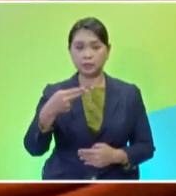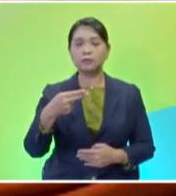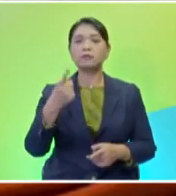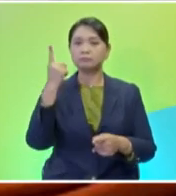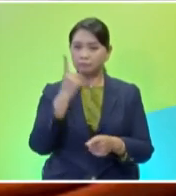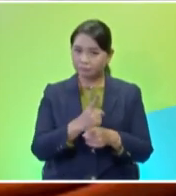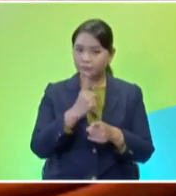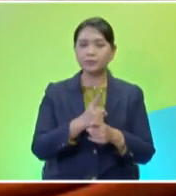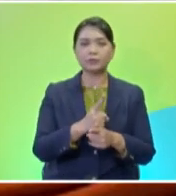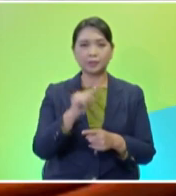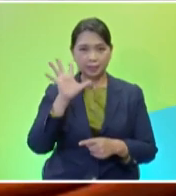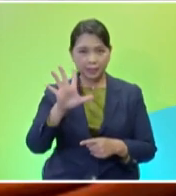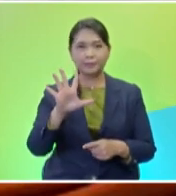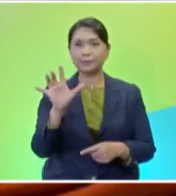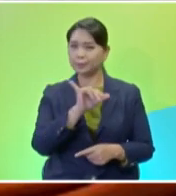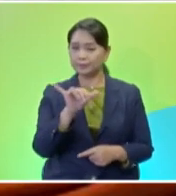Ilona